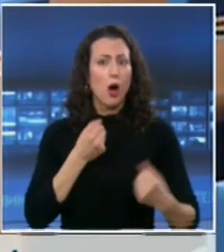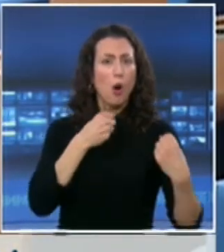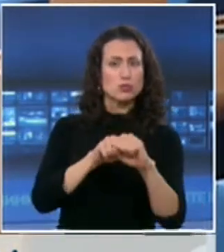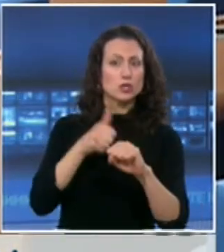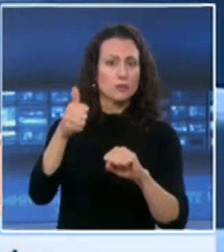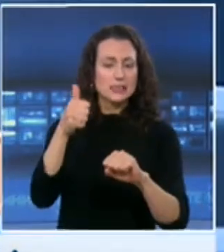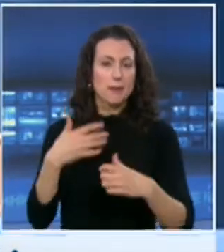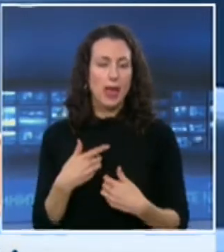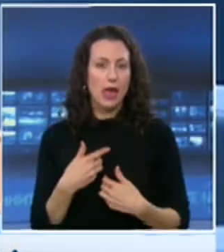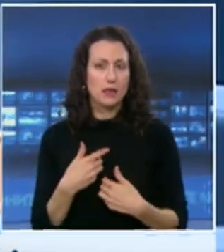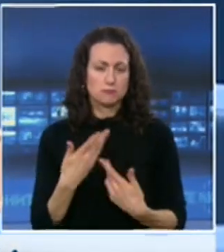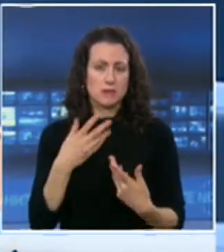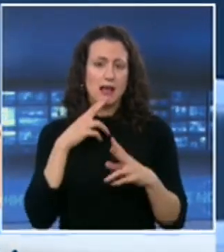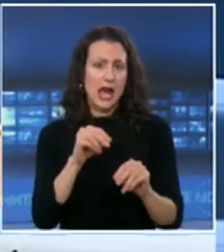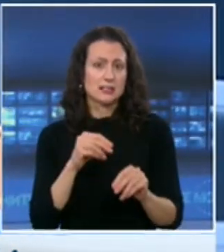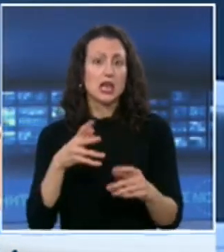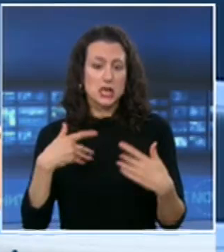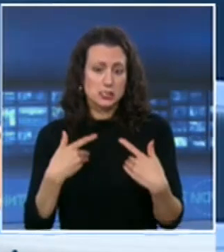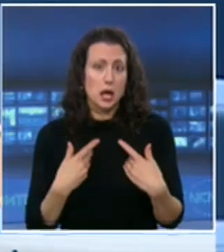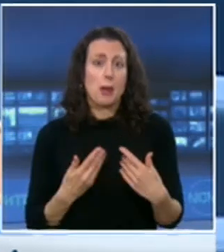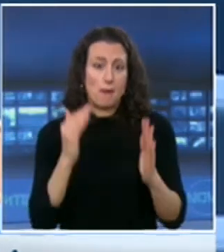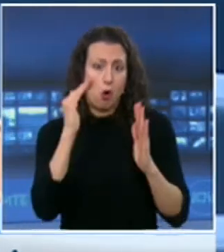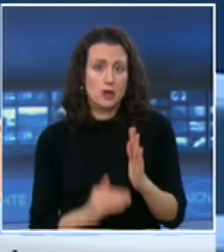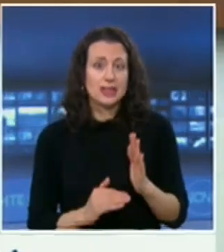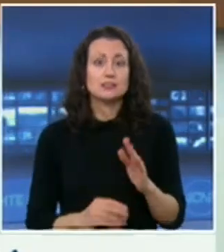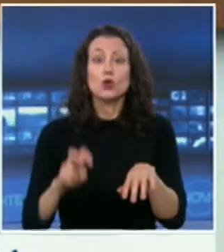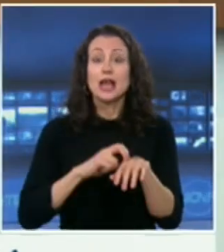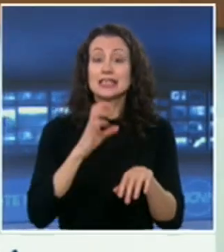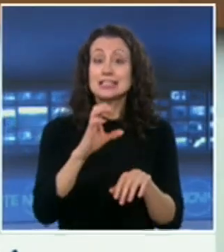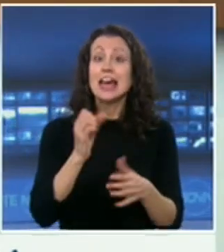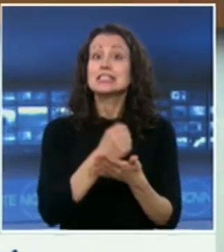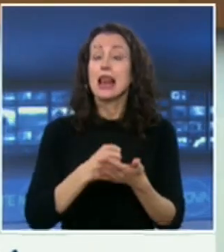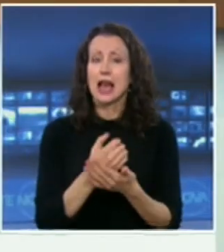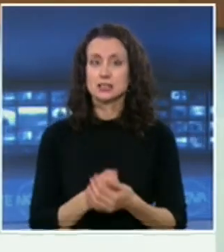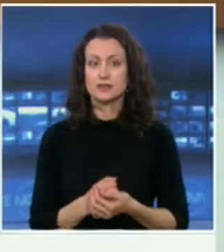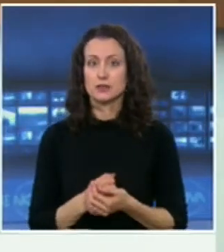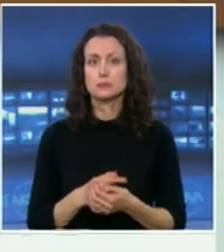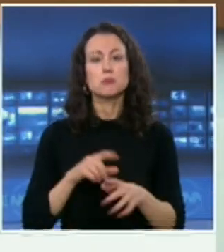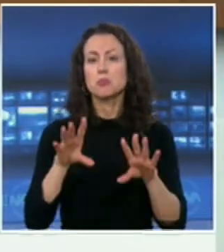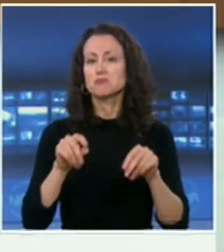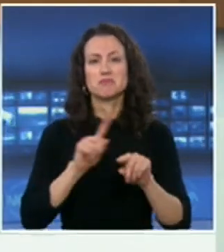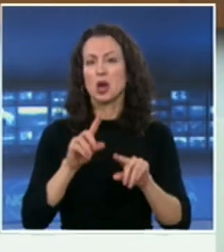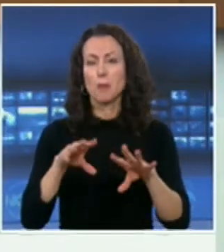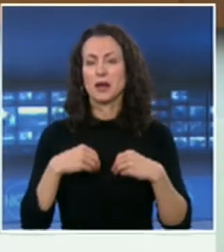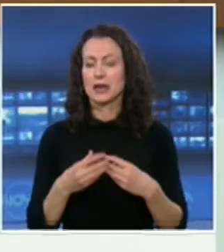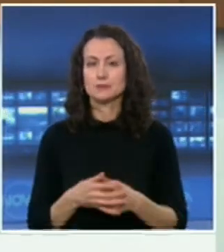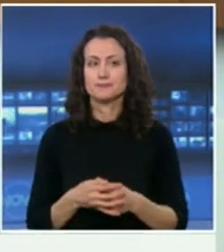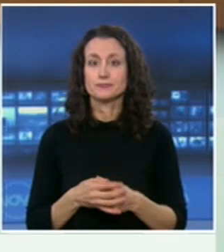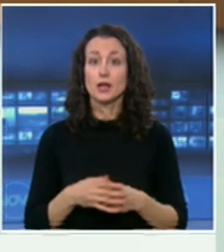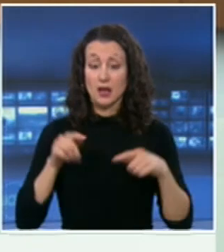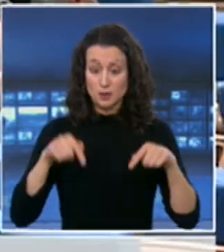по-ниска ставка и за лекарствата. Предложението обаче не беше прието. Защото при разгаряща се криза от COVID-19,